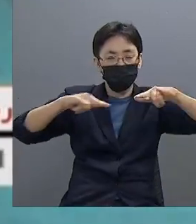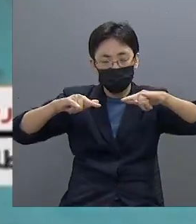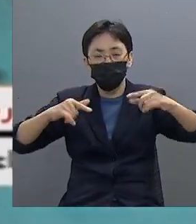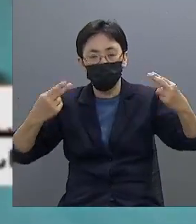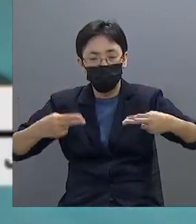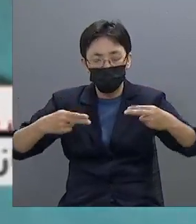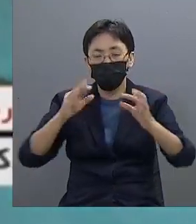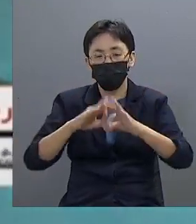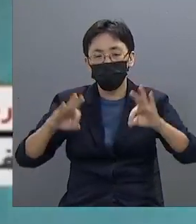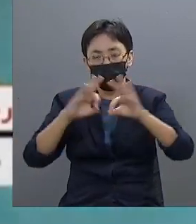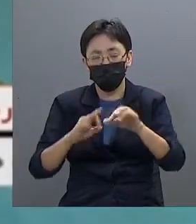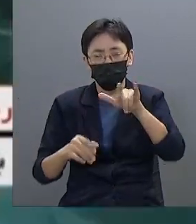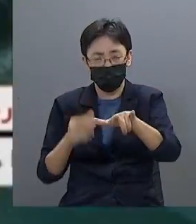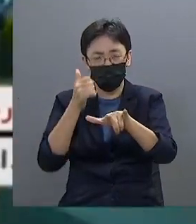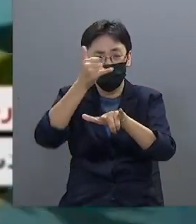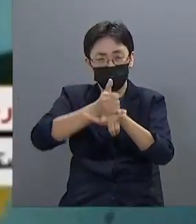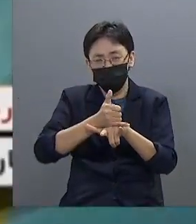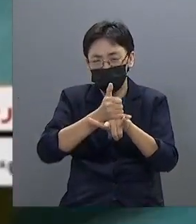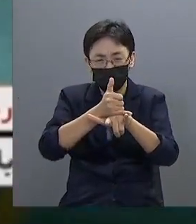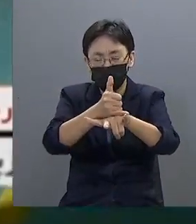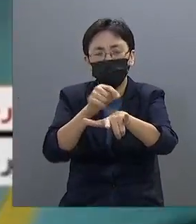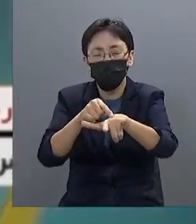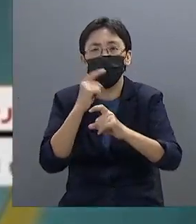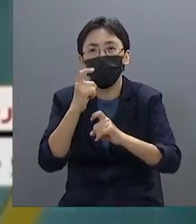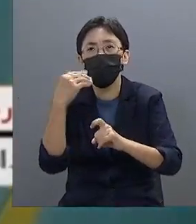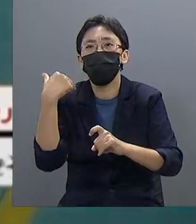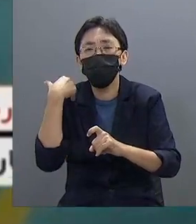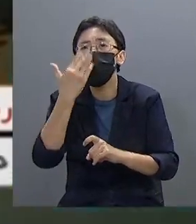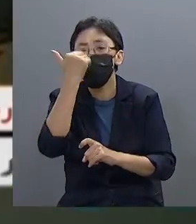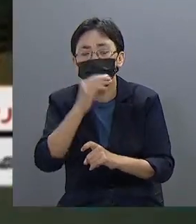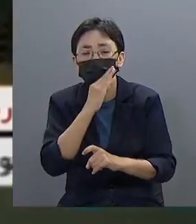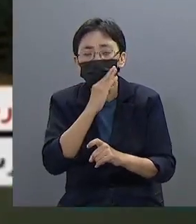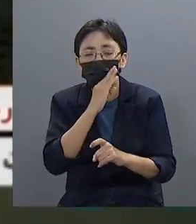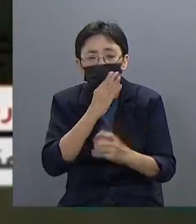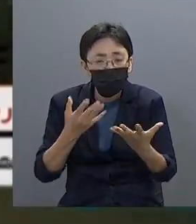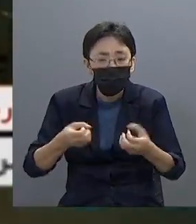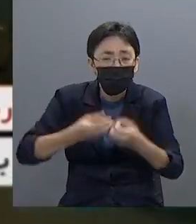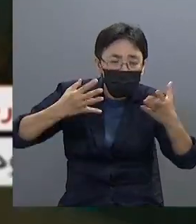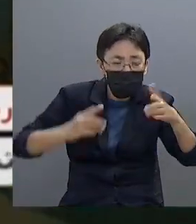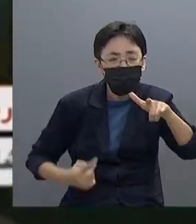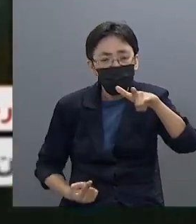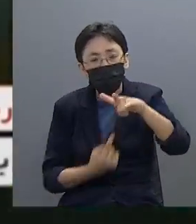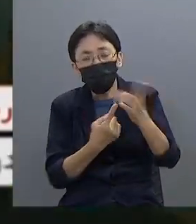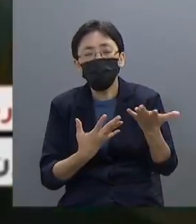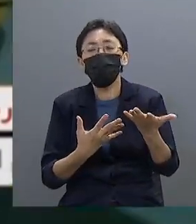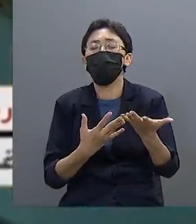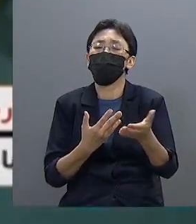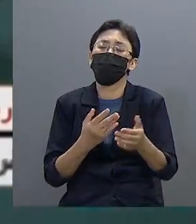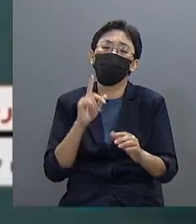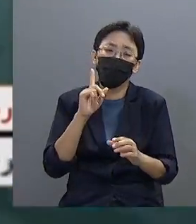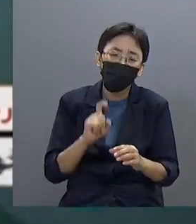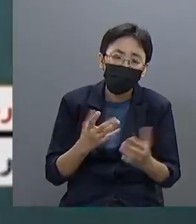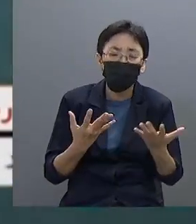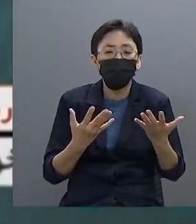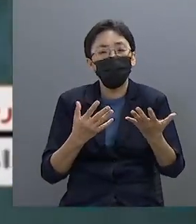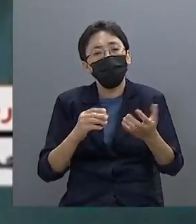บินมีต้นทุนสูงมากด้วยเช่นเดียวกันเมื่อเกิดความสูญเสียในแต่ละครั้งค่ะแตกต่างจากโดรนที่มีต้นทุนต่ำแล้วก็ผลิตได้ง่